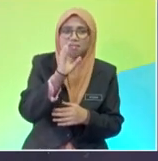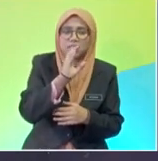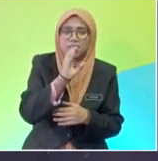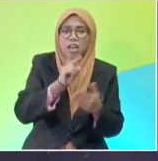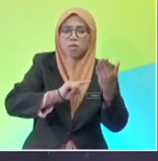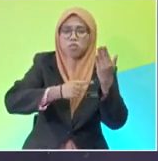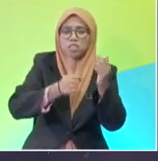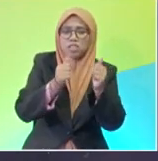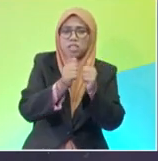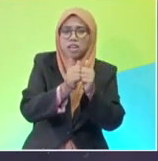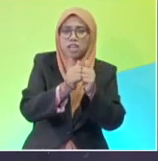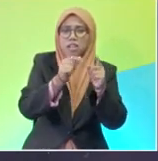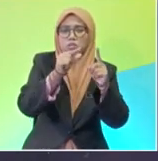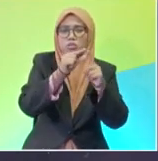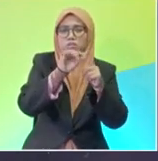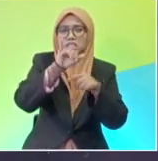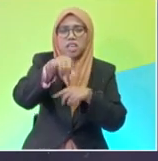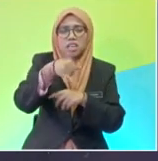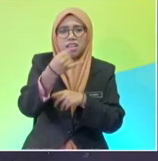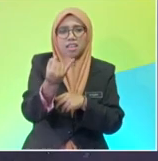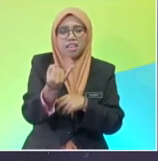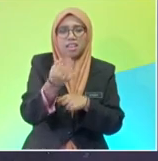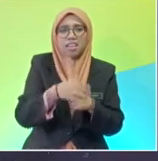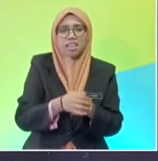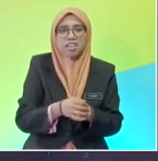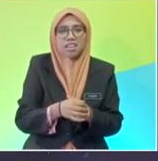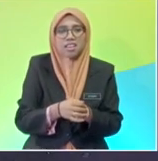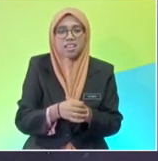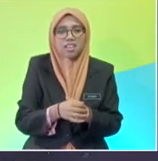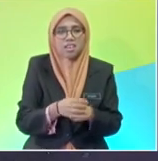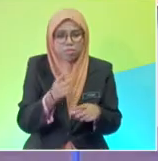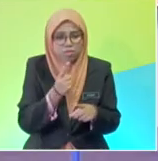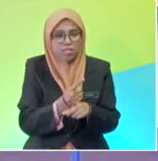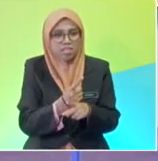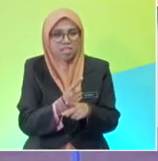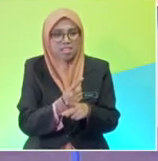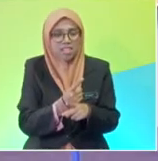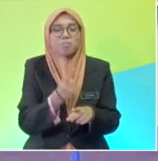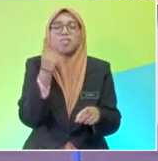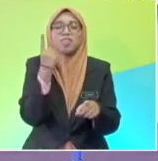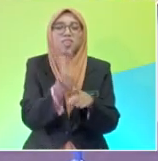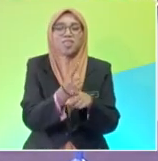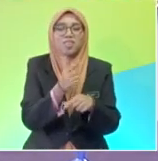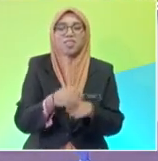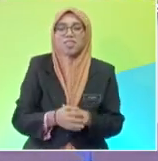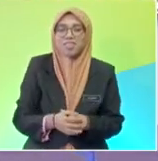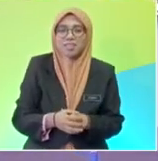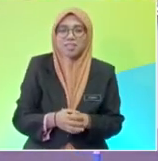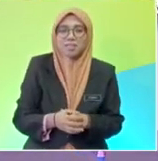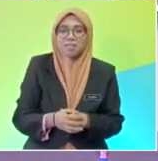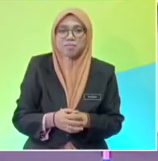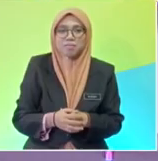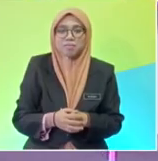betul. J. Di sini. Betul tak? Betul tak, itu cikgu? Januari. Betul. Yang bentuk rumah ni